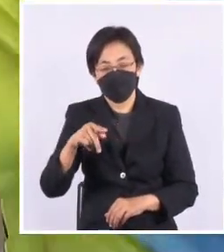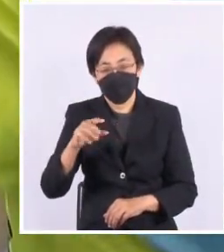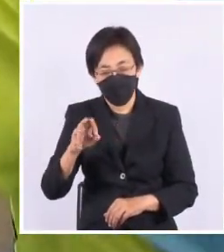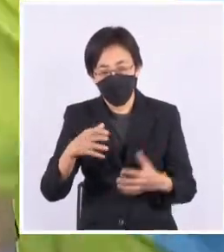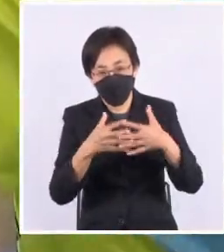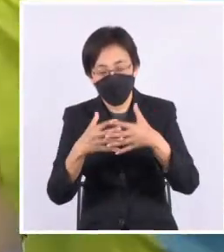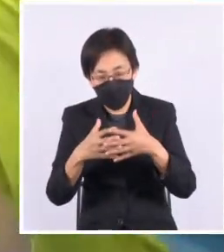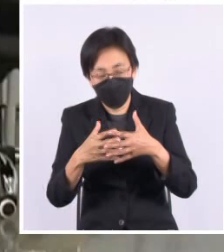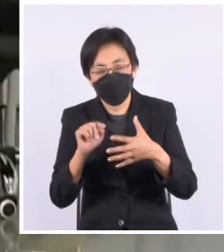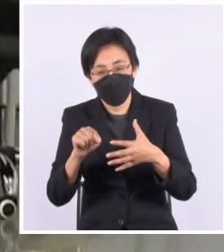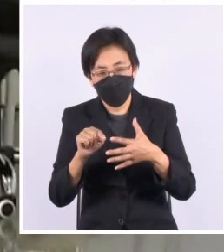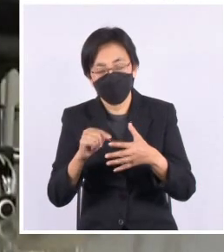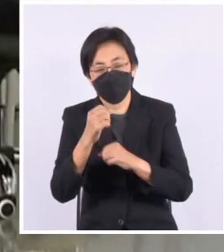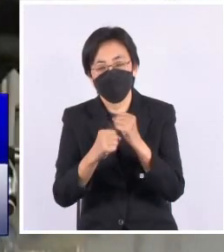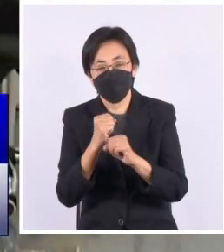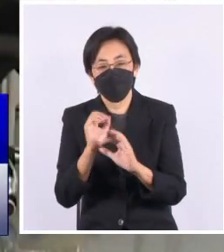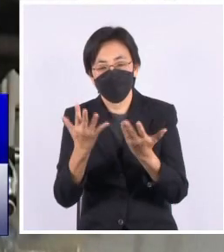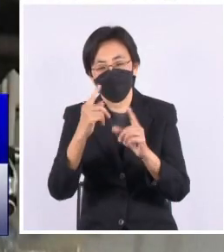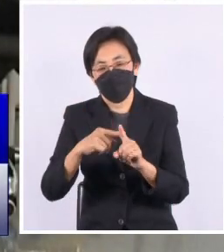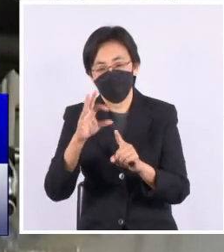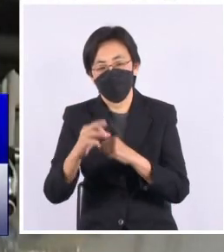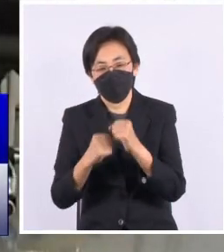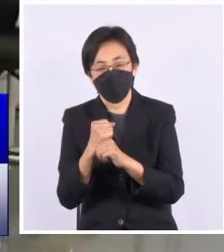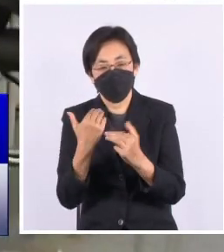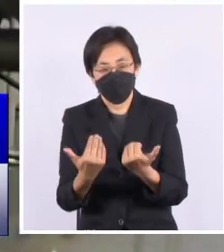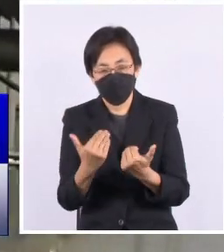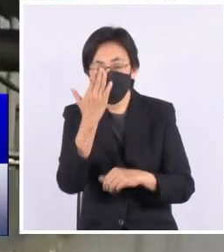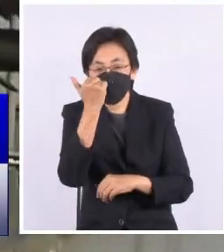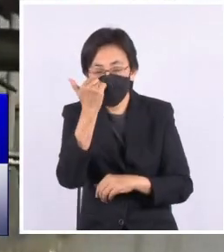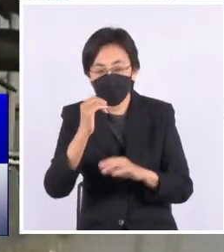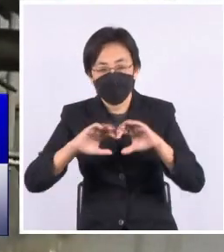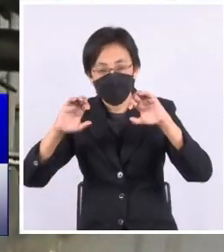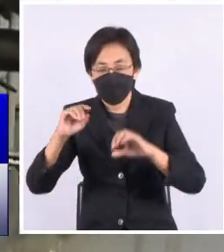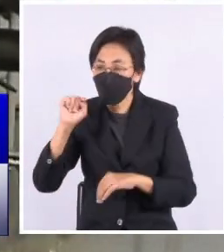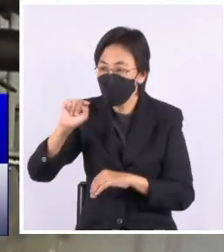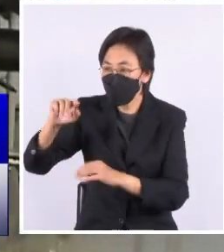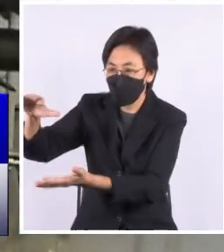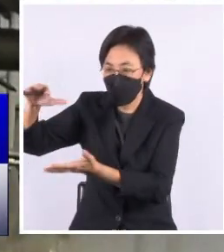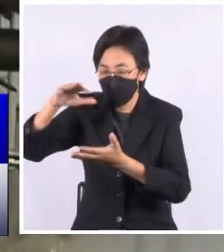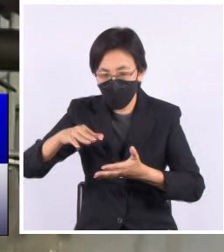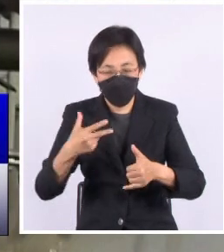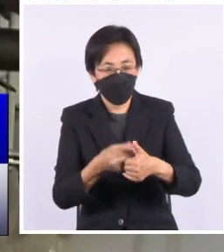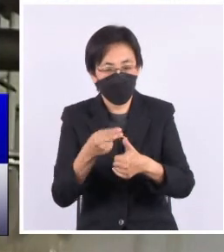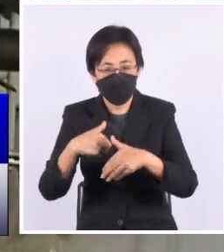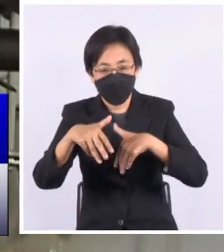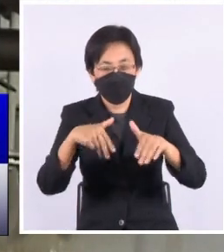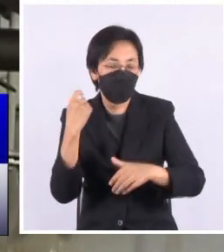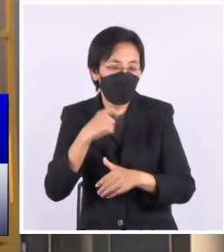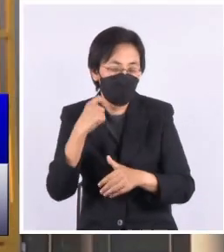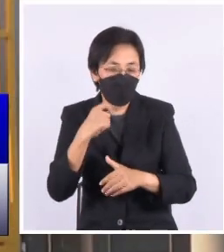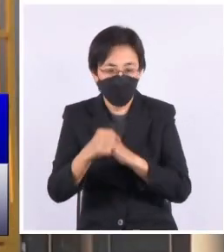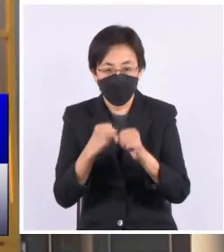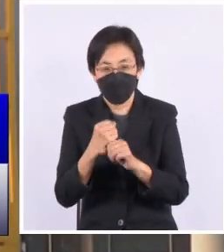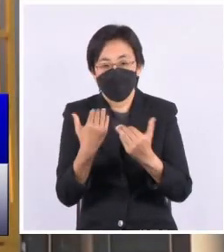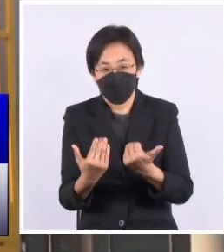ใกล้จะหมดอายุเดือนกันยายนนี้แล้วครับหลังจากที่ทางการสั่งมาเตรียมฉีดไว้กับชาวฮ่องกงเมื่อต้นปีที่ผ่านมาและสาเหตุ